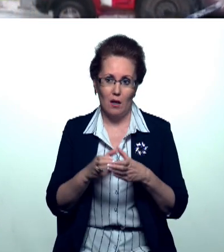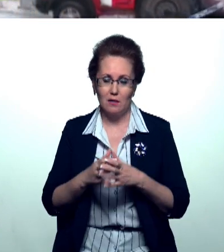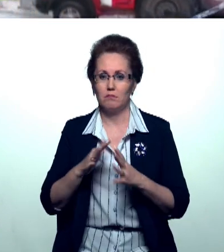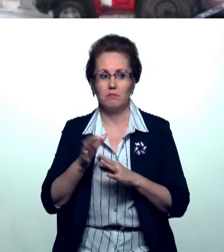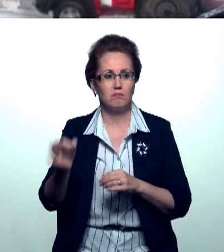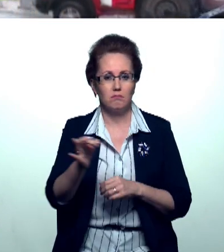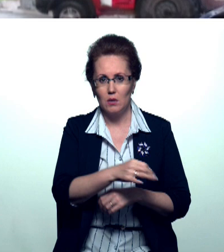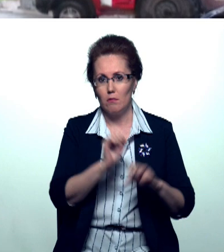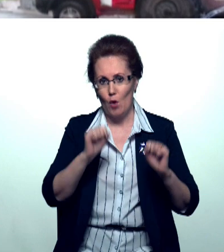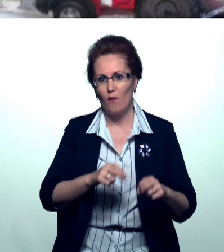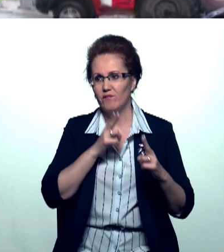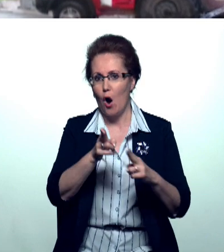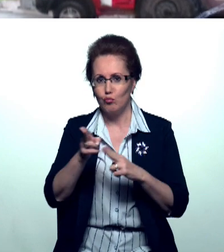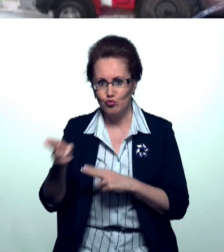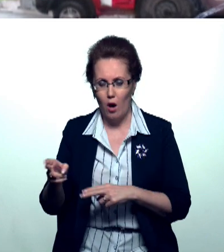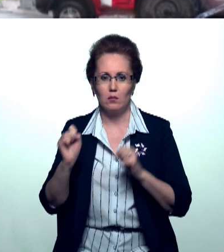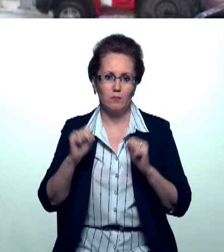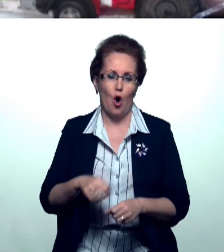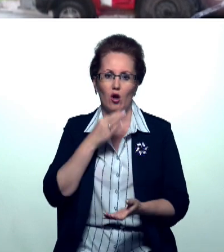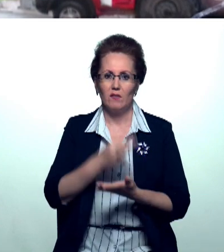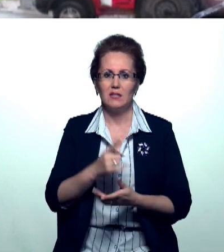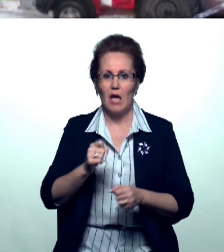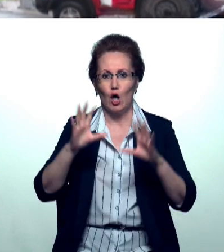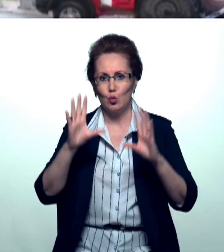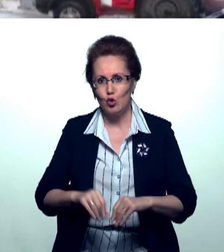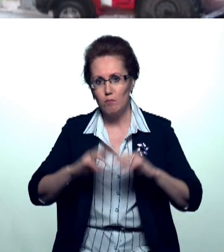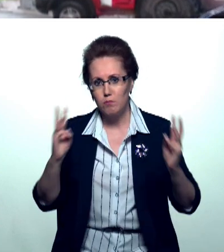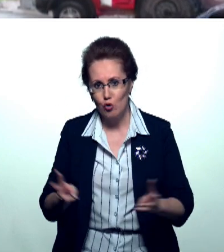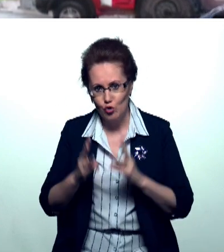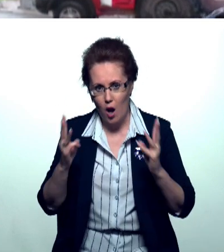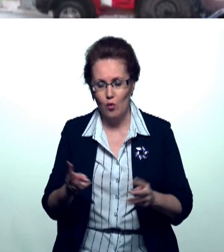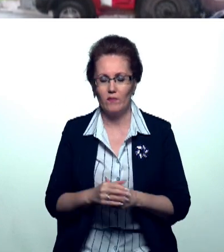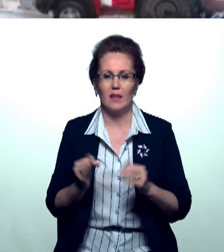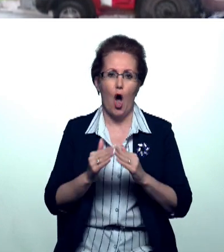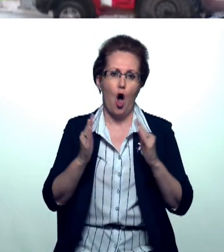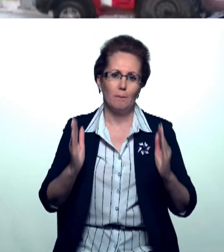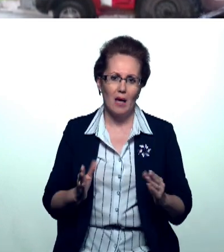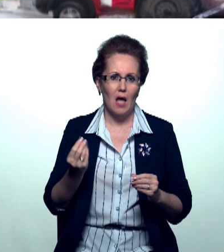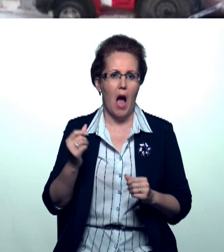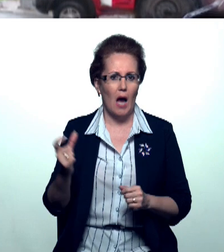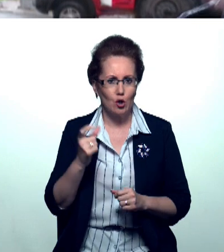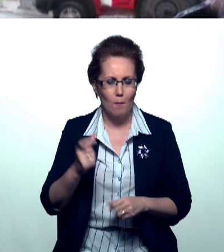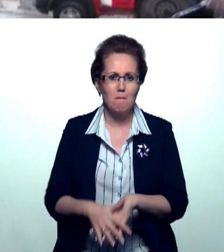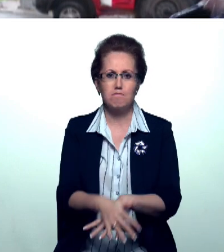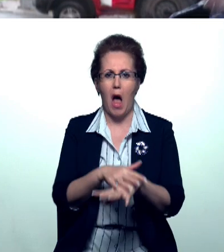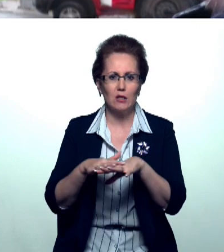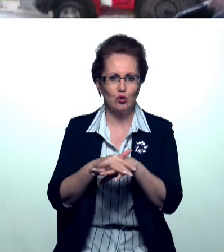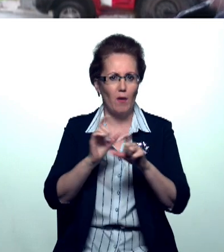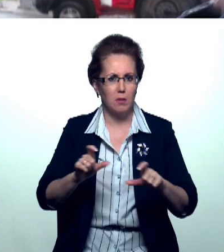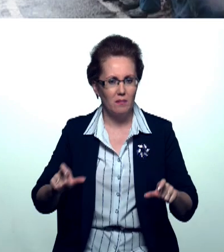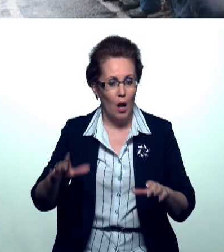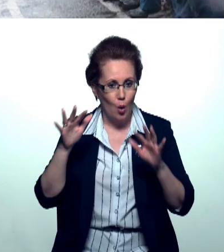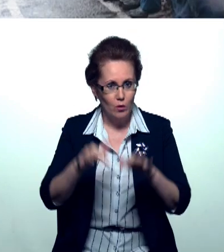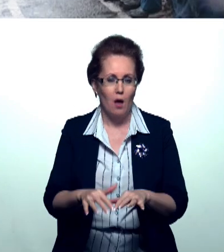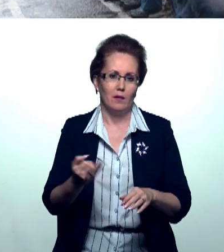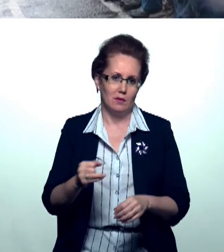населенного пункта не могут выезжать, отвечают за тушение пожаров на объектах экономики, объектах с массовым пребыванием людей и в самих населенных